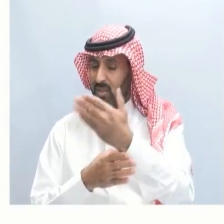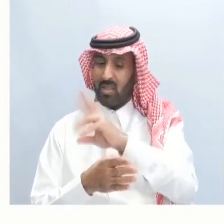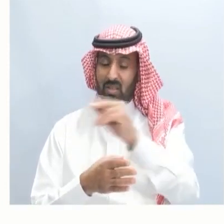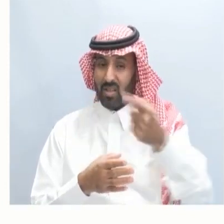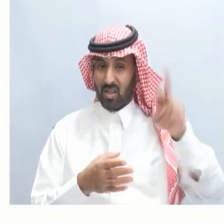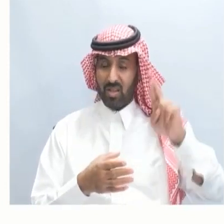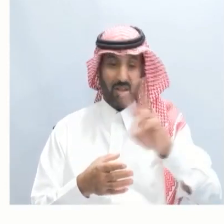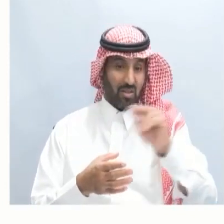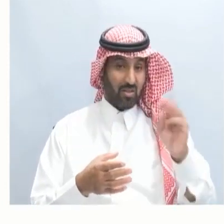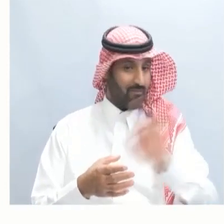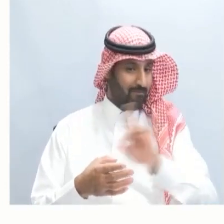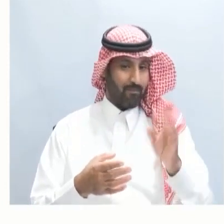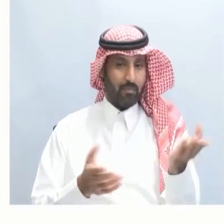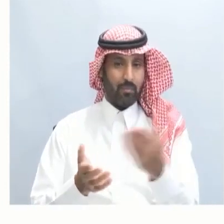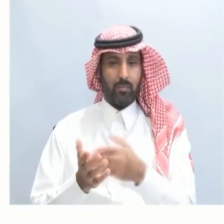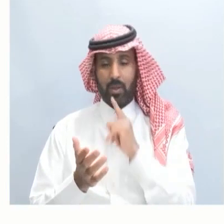هي